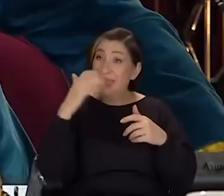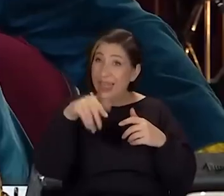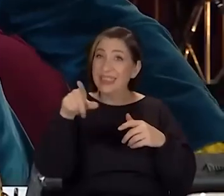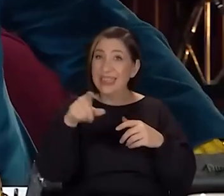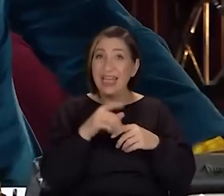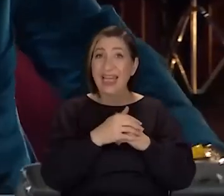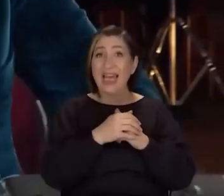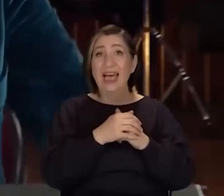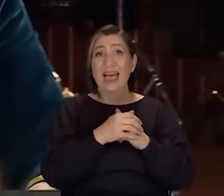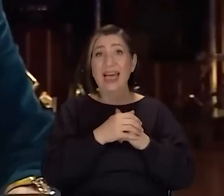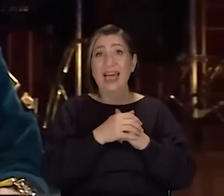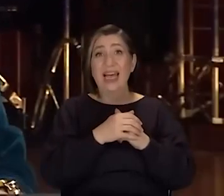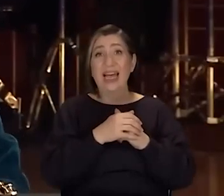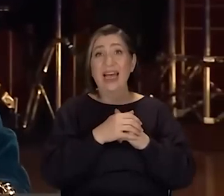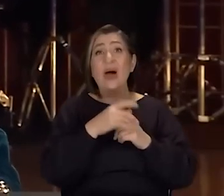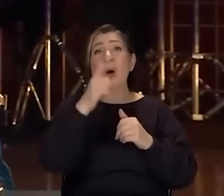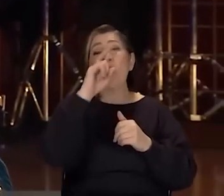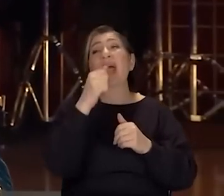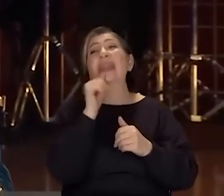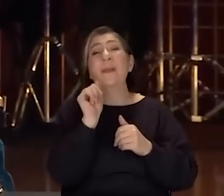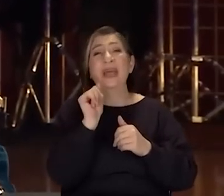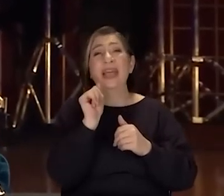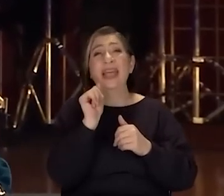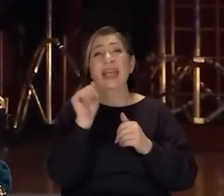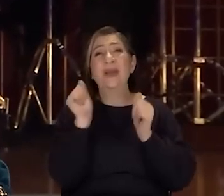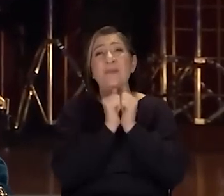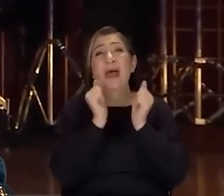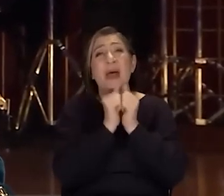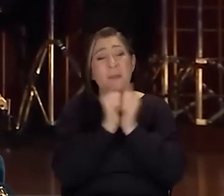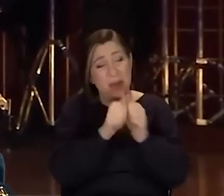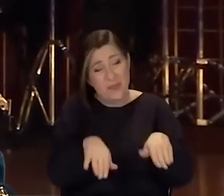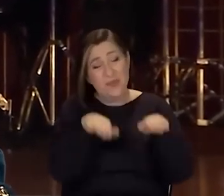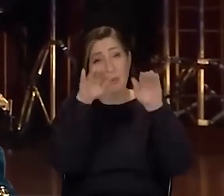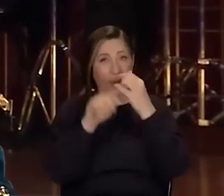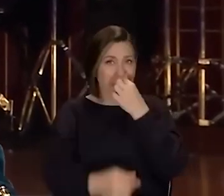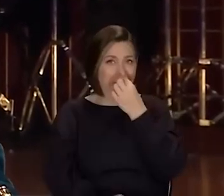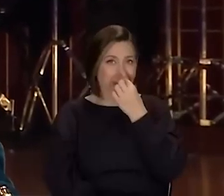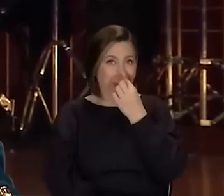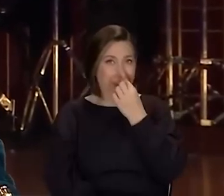geldiğinizde şey de diyecek. Diyor ki Okan abi beraber büyüdük.